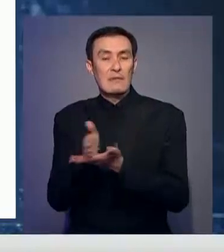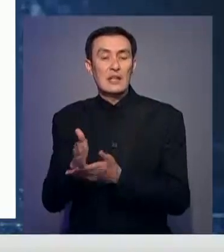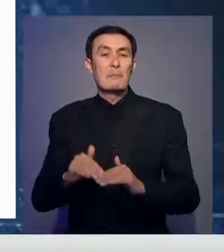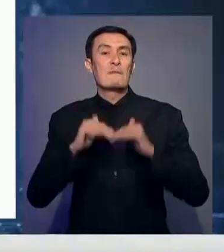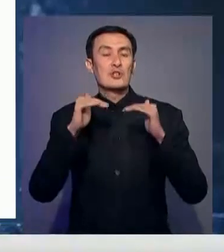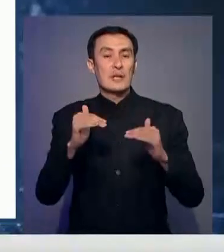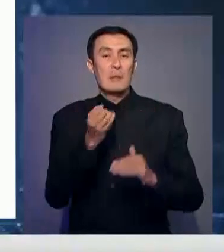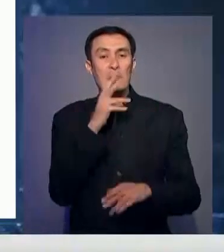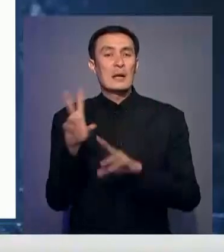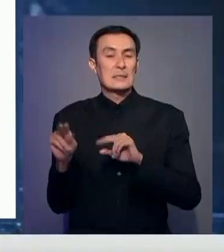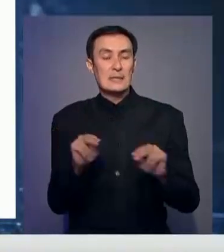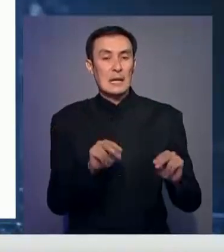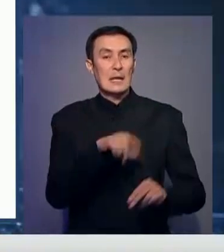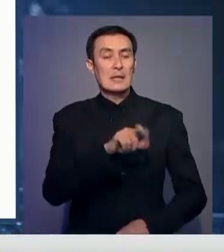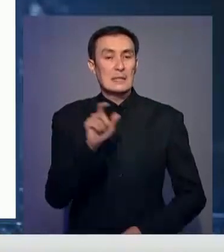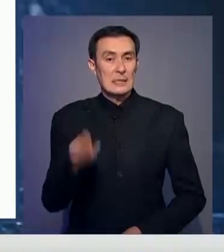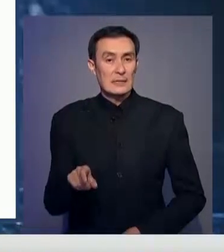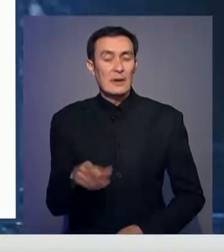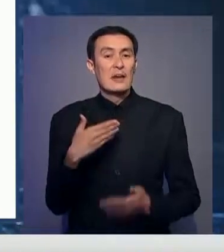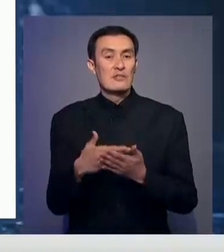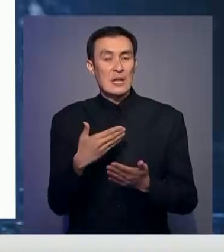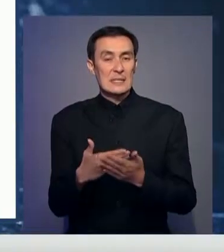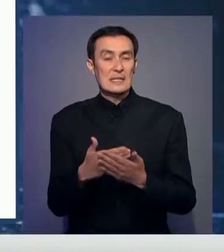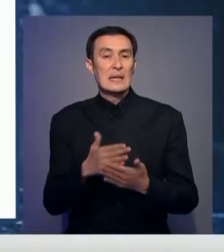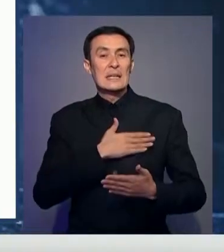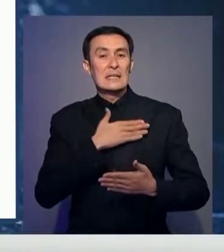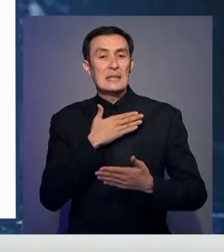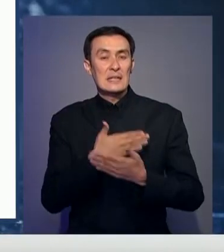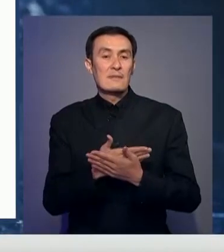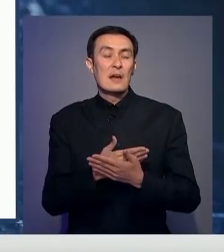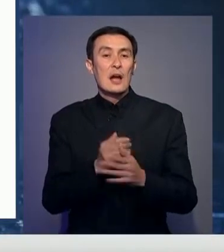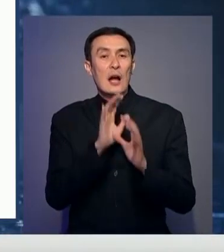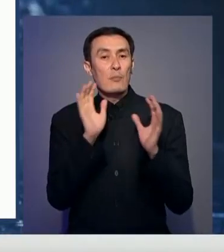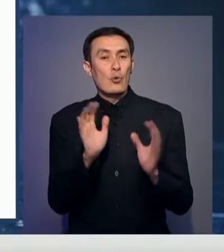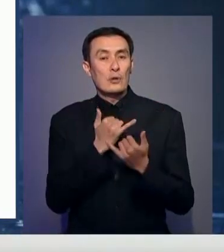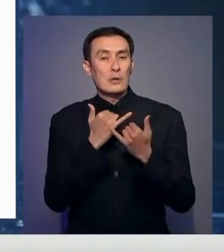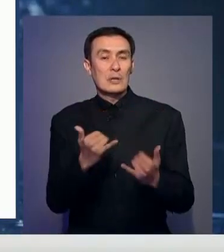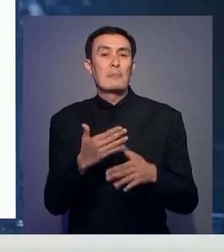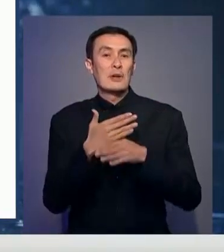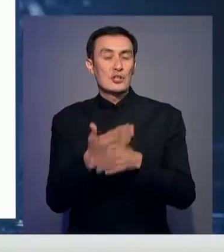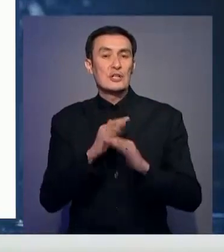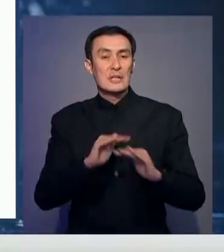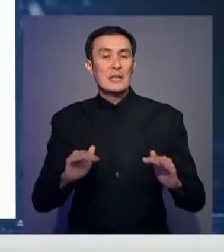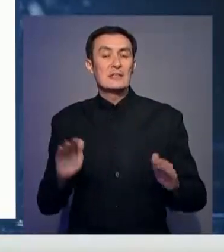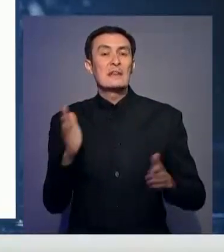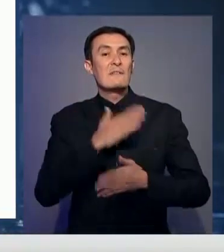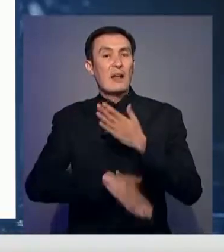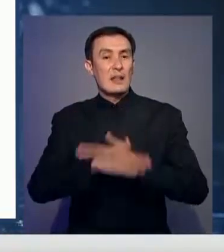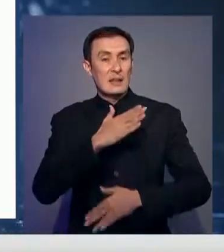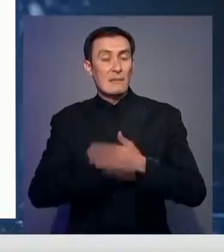на повышение благосостояния казахстанцев. В частности, в инициативе «Камхорлык» для поддержки детей с